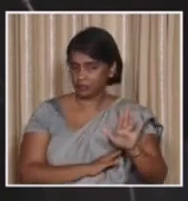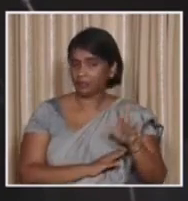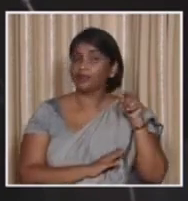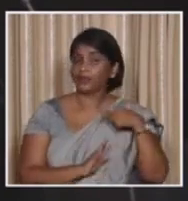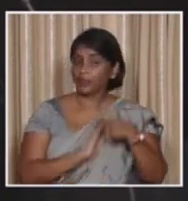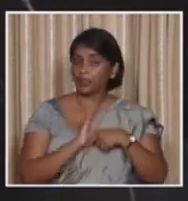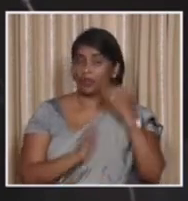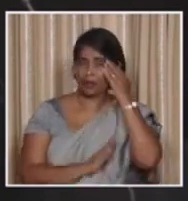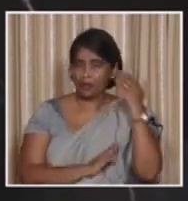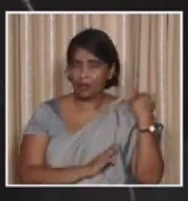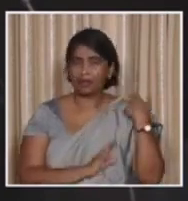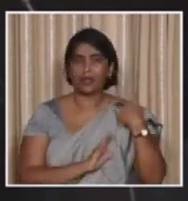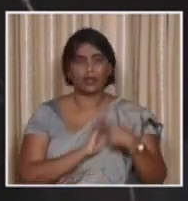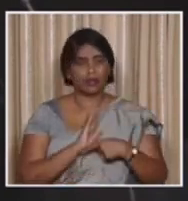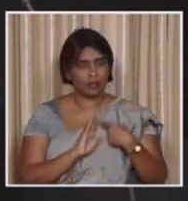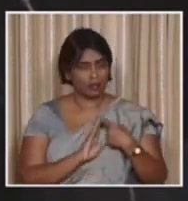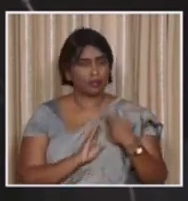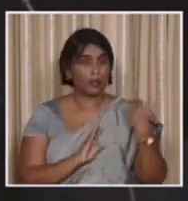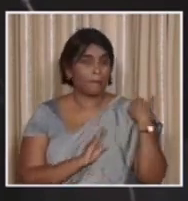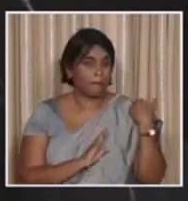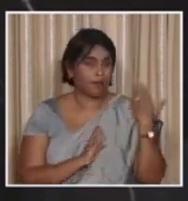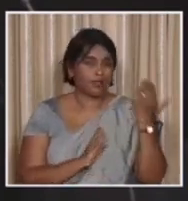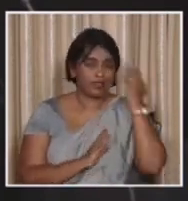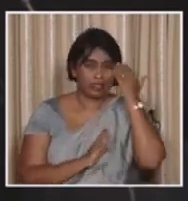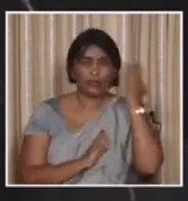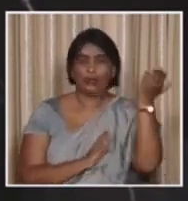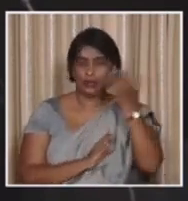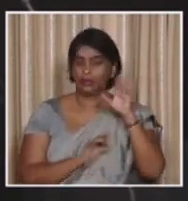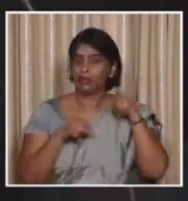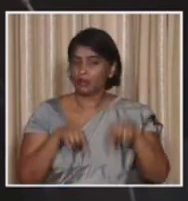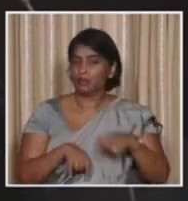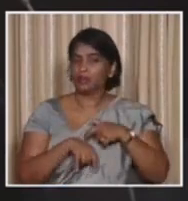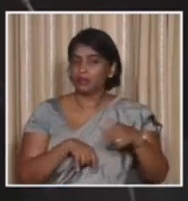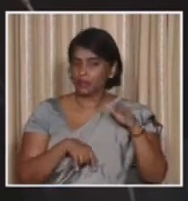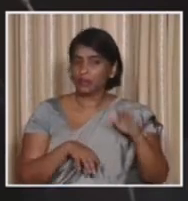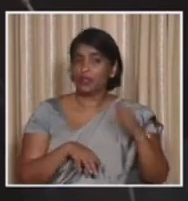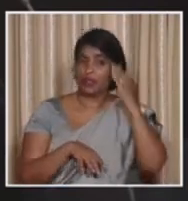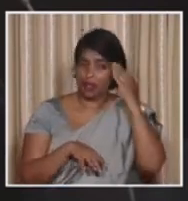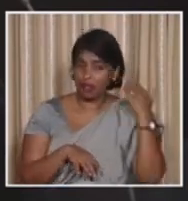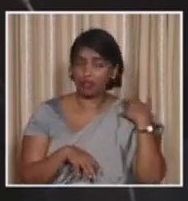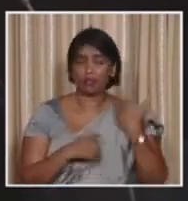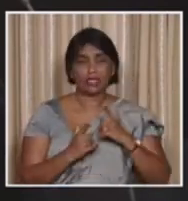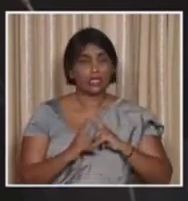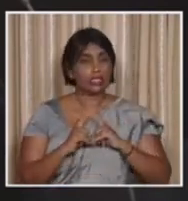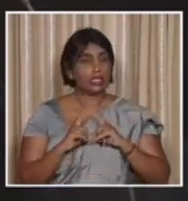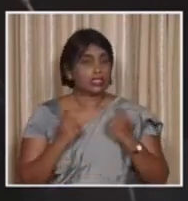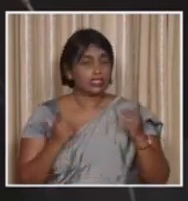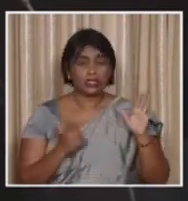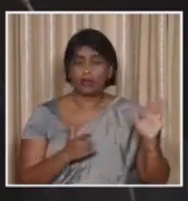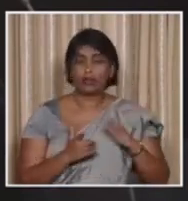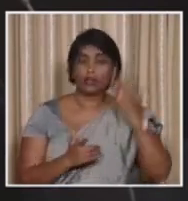මේ රටේ අම්මලා මේ රටේ සහෝදරියන්. මේ වෙලාවේ අම්මලා ජීවත් වෙනවට